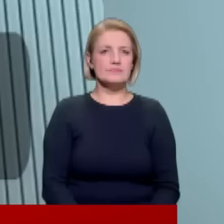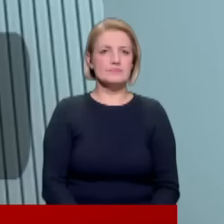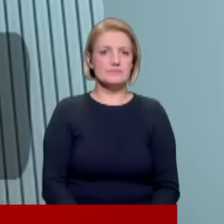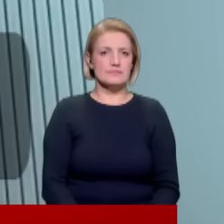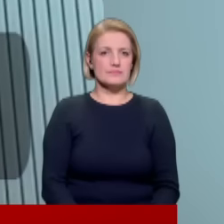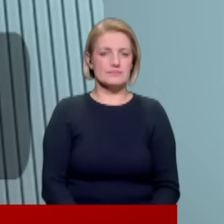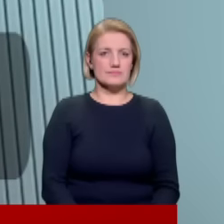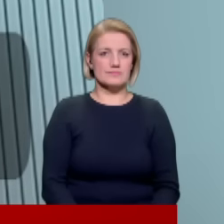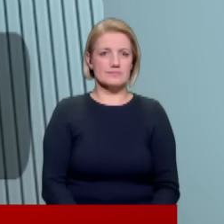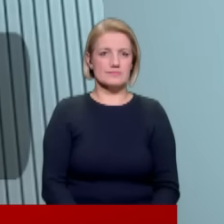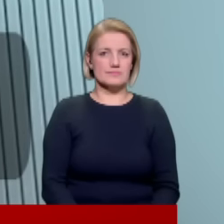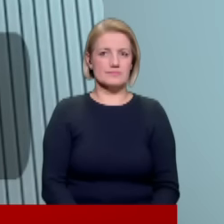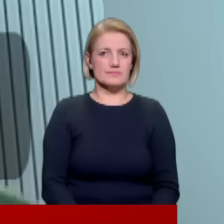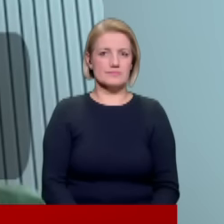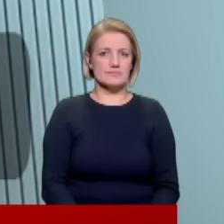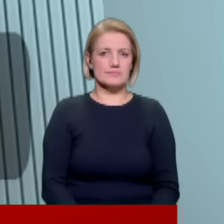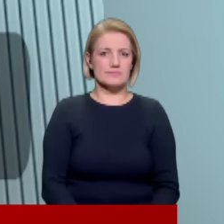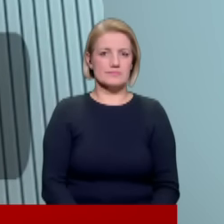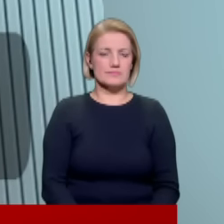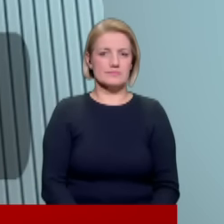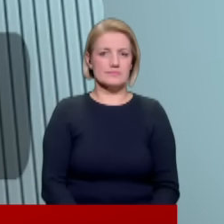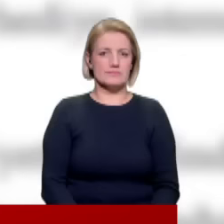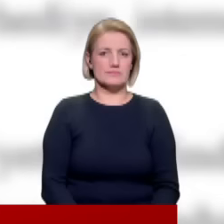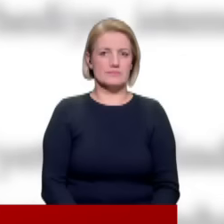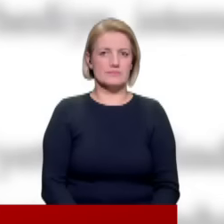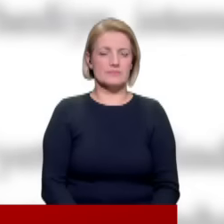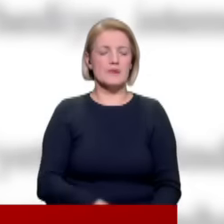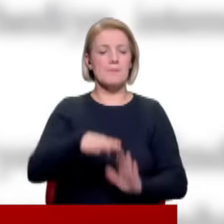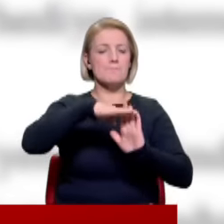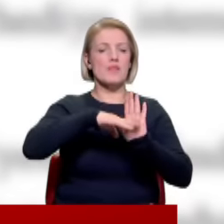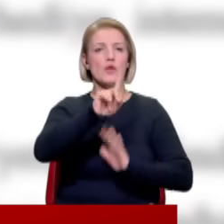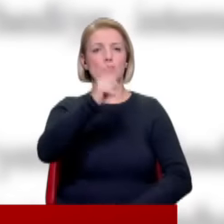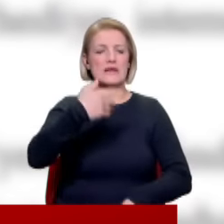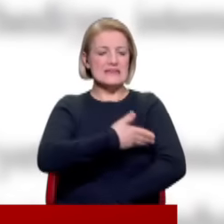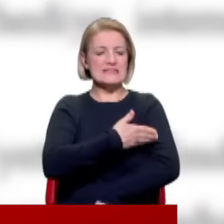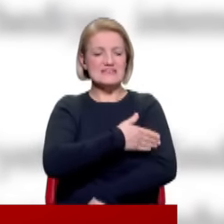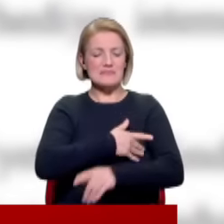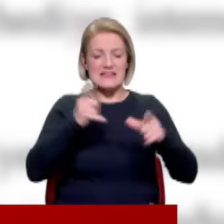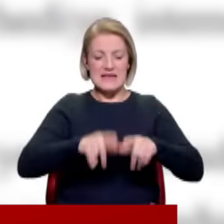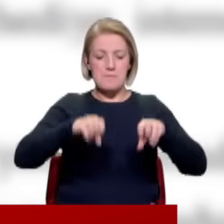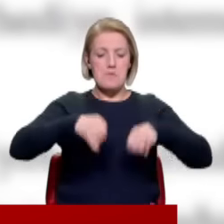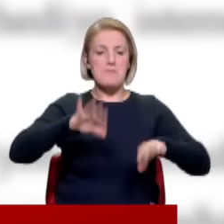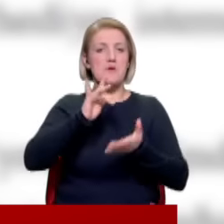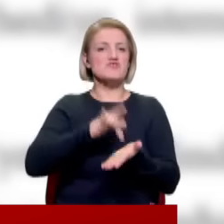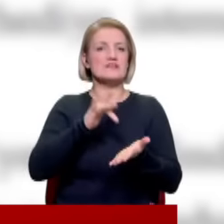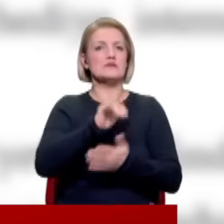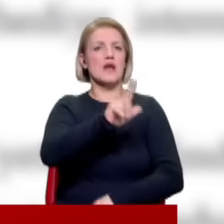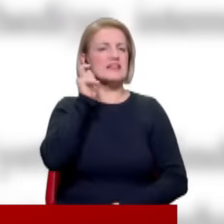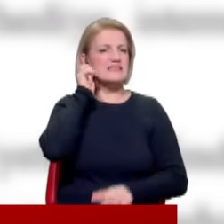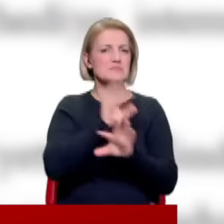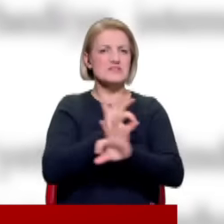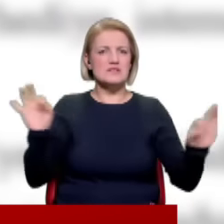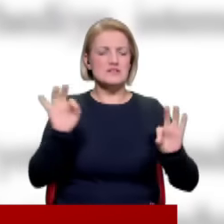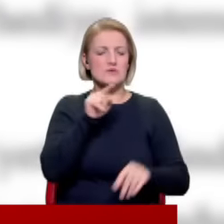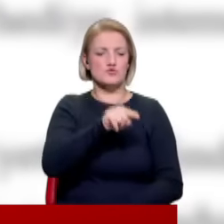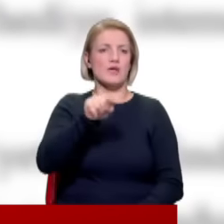yapılan disiplinsizliktir demiş. Emre itaat edilmedi diyor. Madde 19. Hizmet yerini terk etmeme cezasını gerektiren